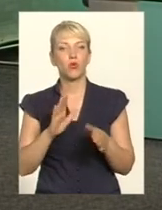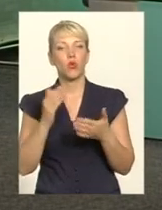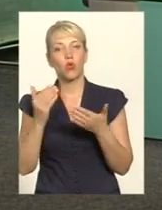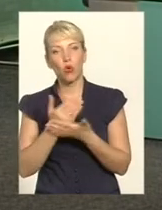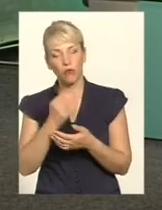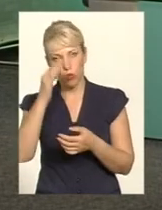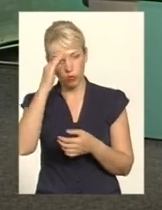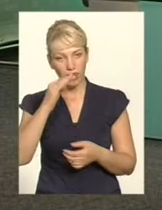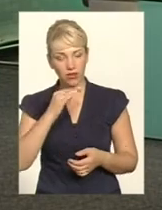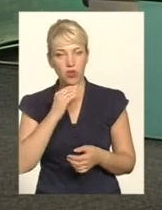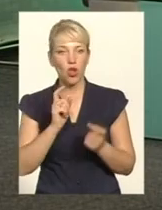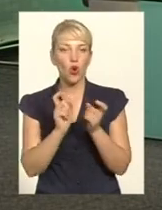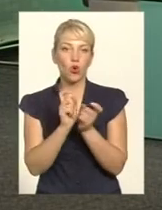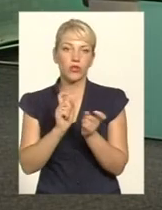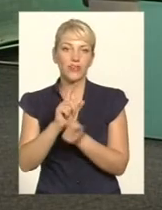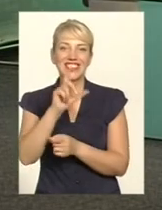батьком і